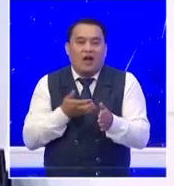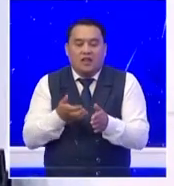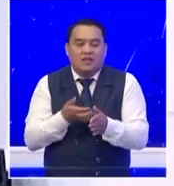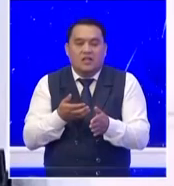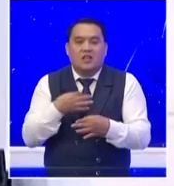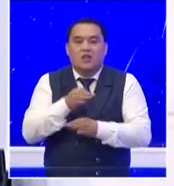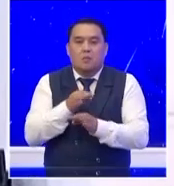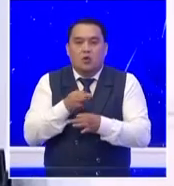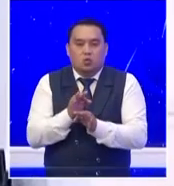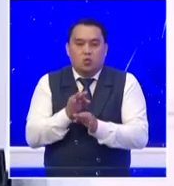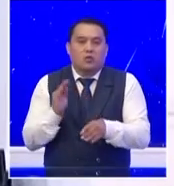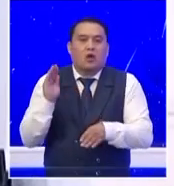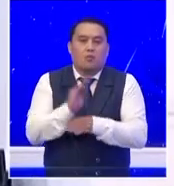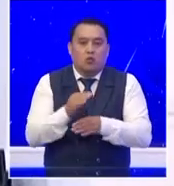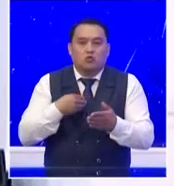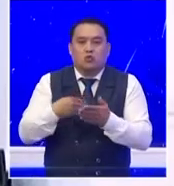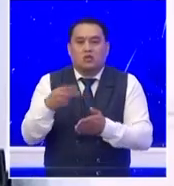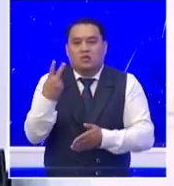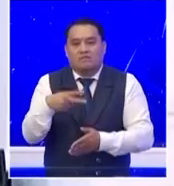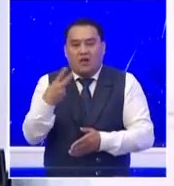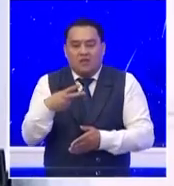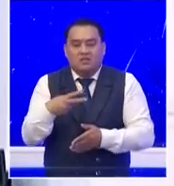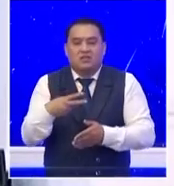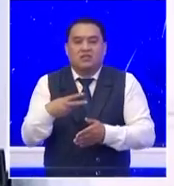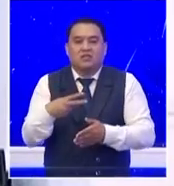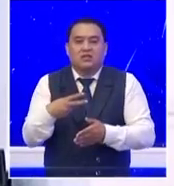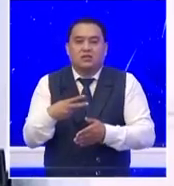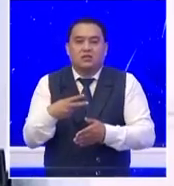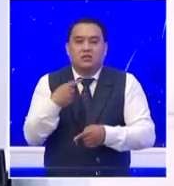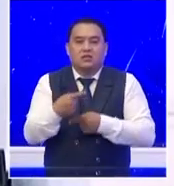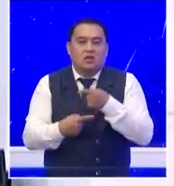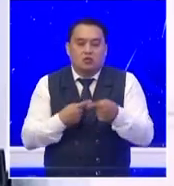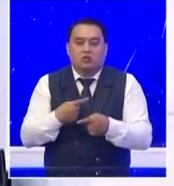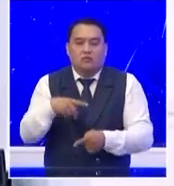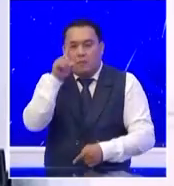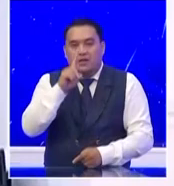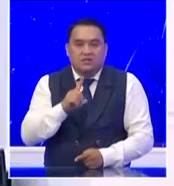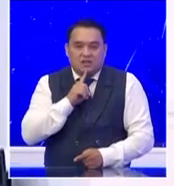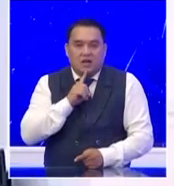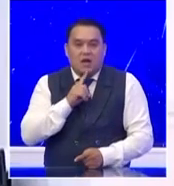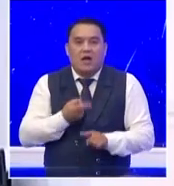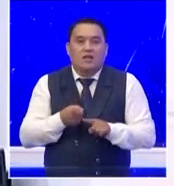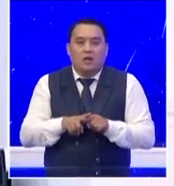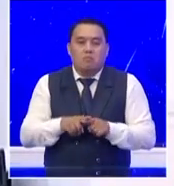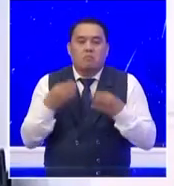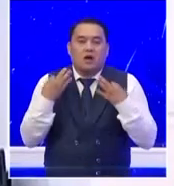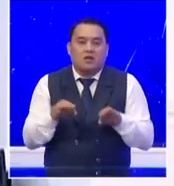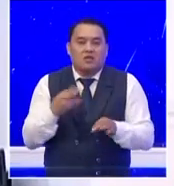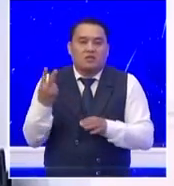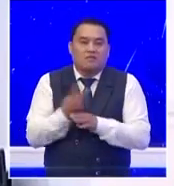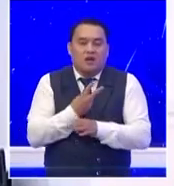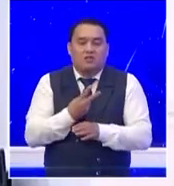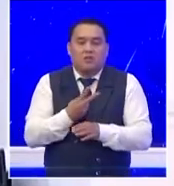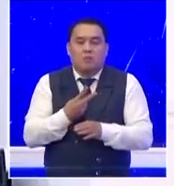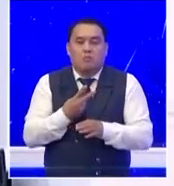мощности лабораторий планируется дополнительно закупить 20 ПЦР-анализаторов до конца августа. Это позволит в 2,5 раза